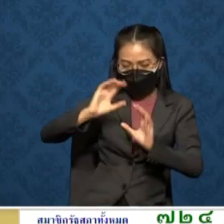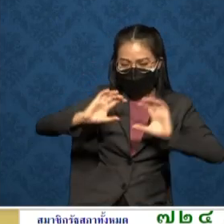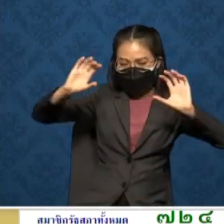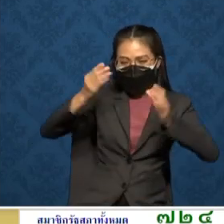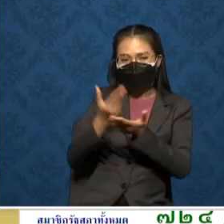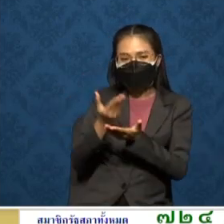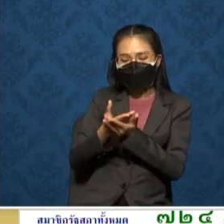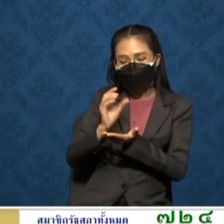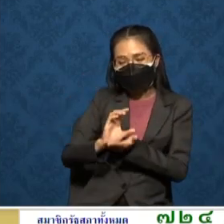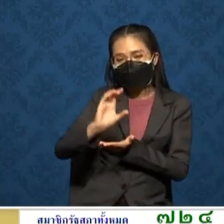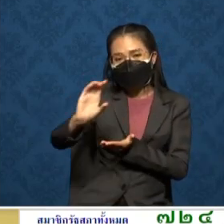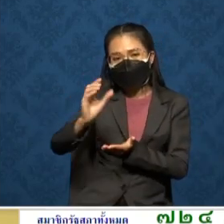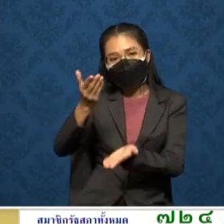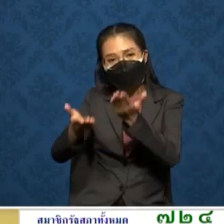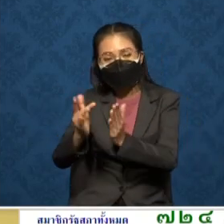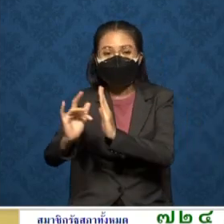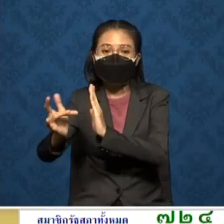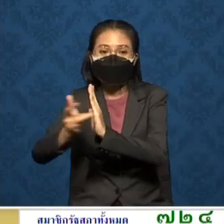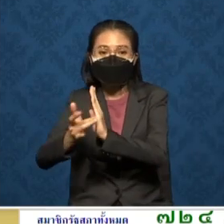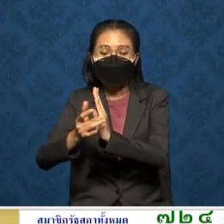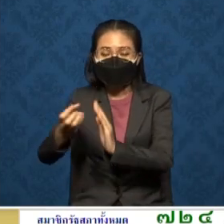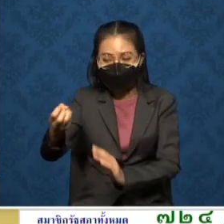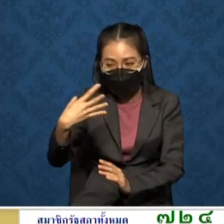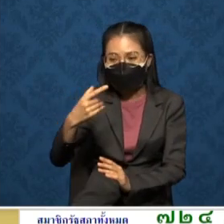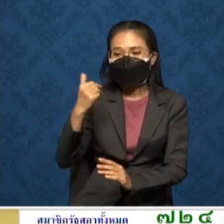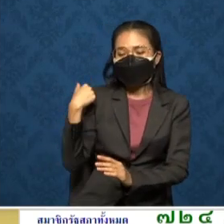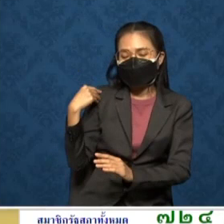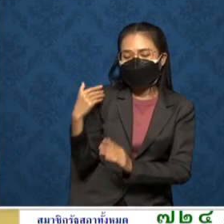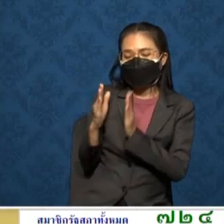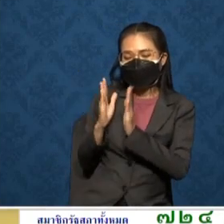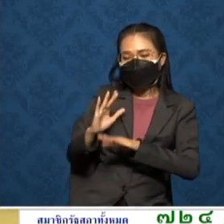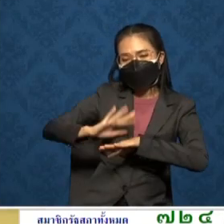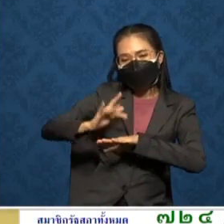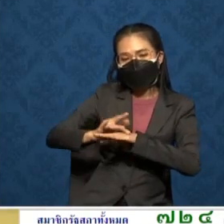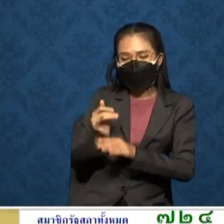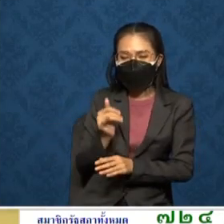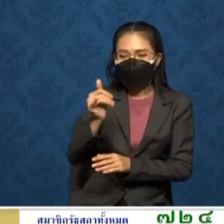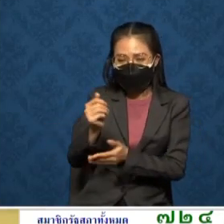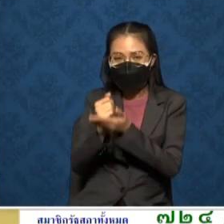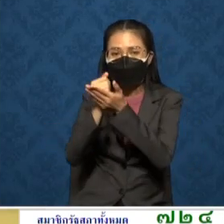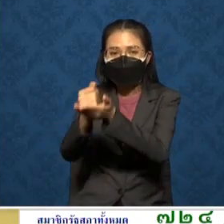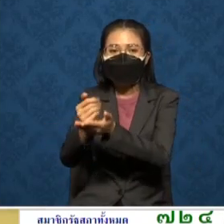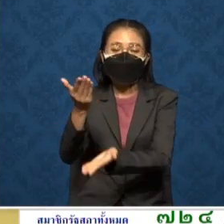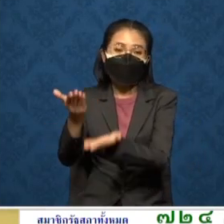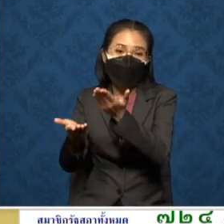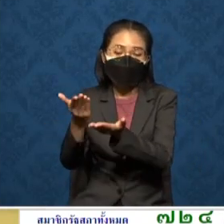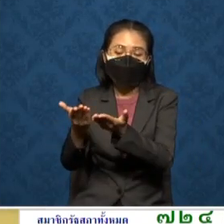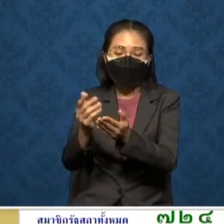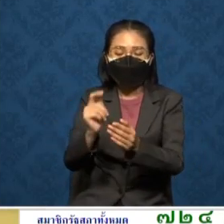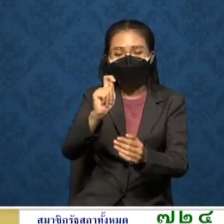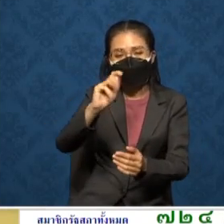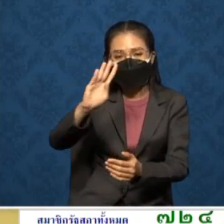เทคโนโลยีสติปัญญาก็ต้องจัดผู้เชี่ยวชาญให้หรือบางท้องถิ่นอาจจะต้องพึ่งพาท้องถิ่นอื่น